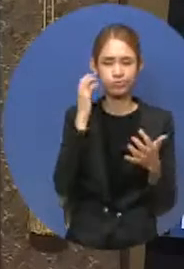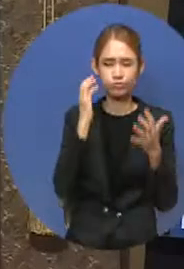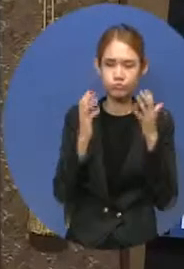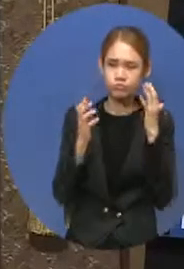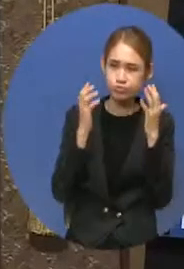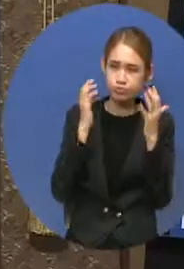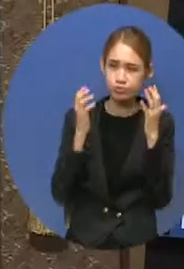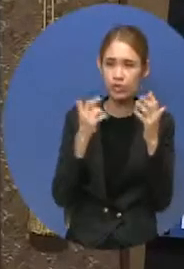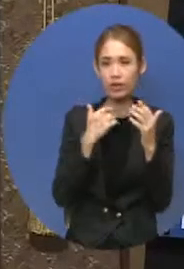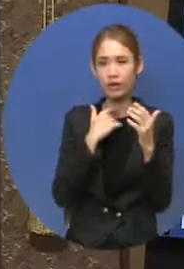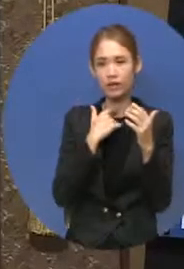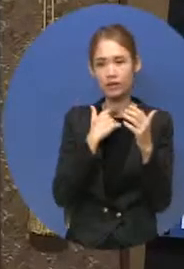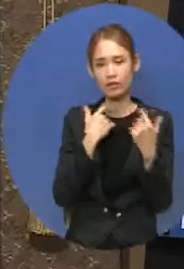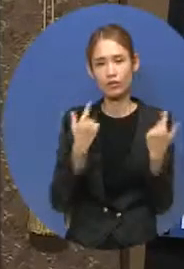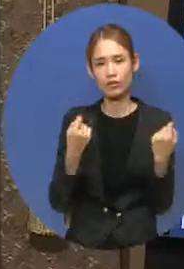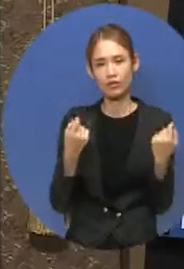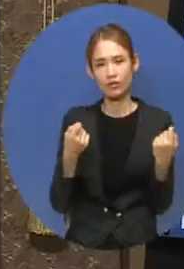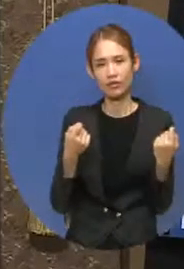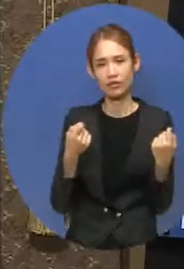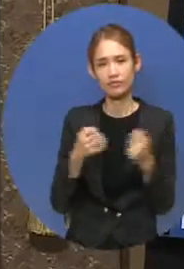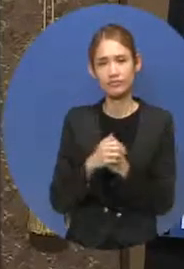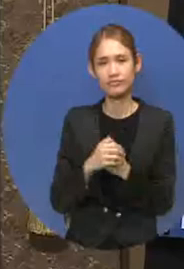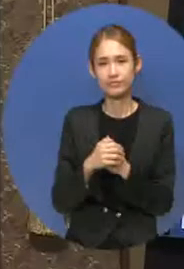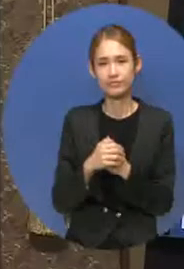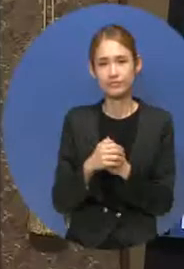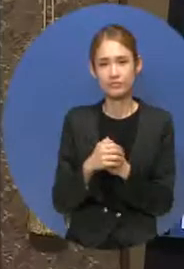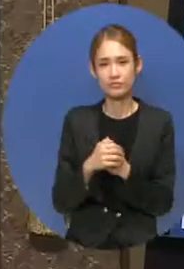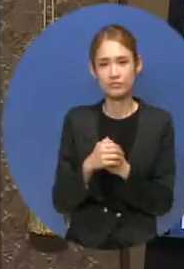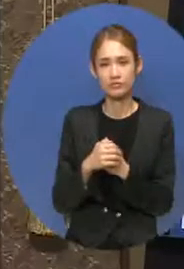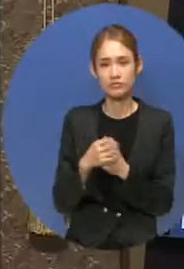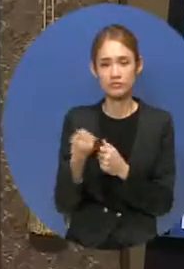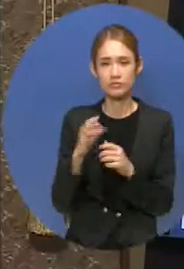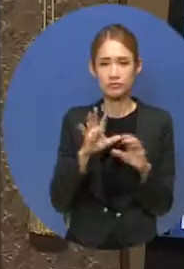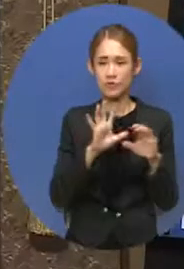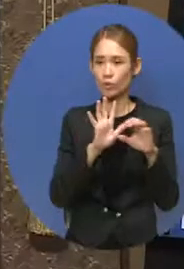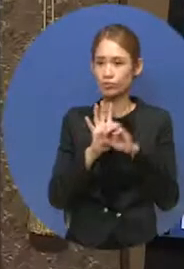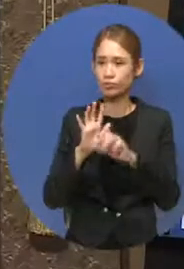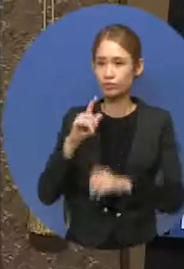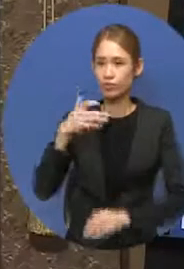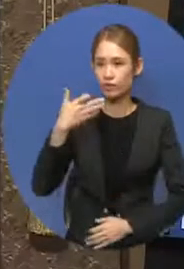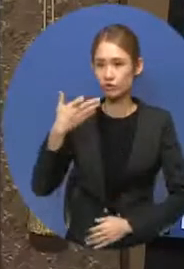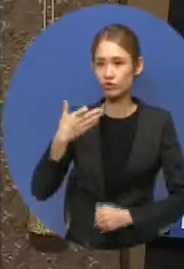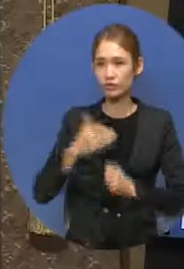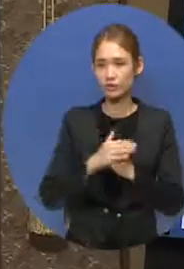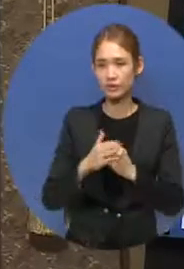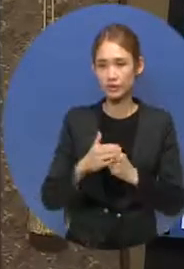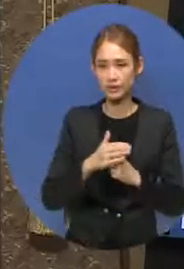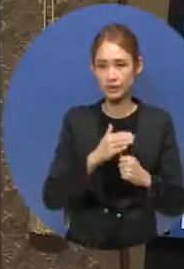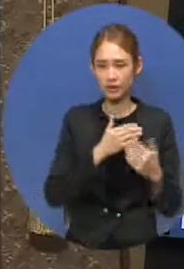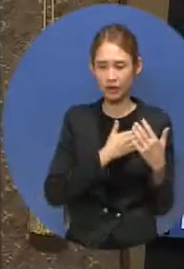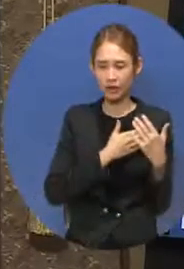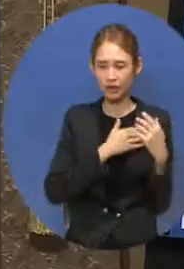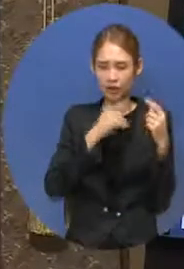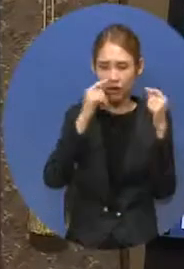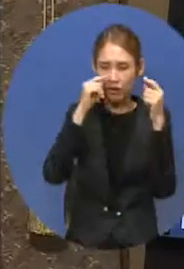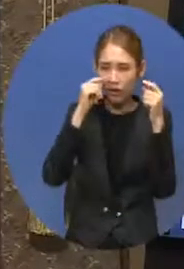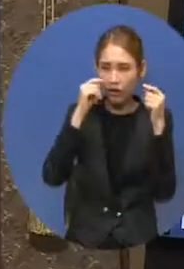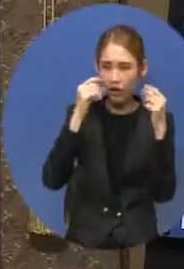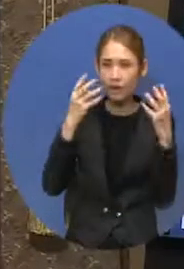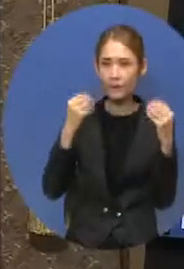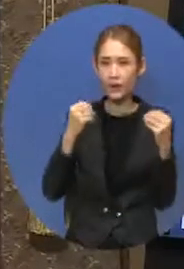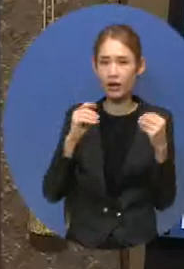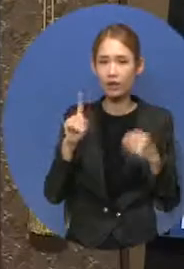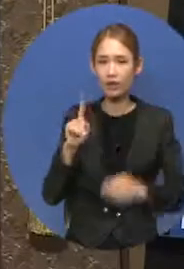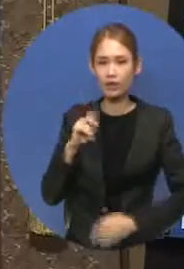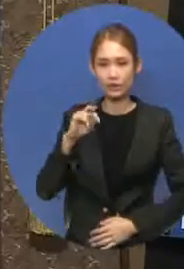우왕좌왕했던 시간이 아니었나 이렇게 생각이 들고요. 네. 또 코로나 상황에 저희가 가장 긴장되었던 때는